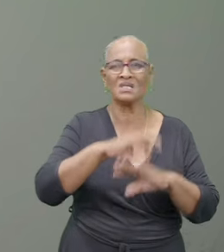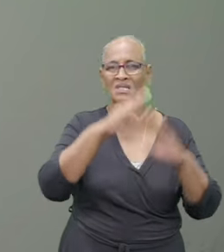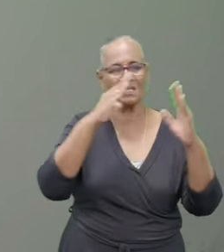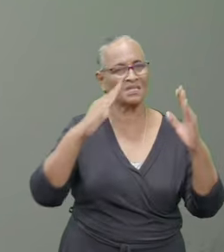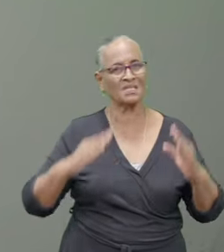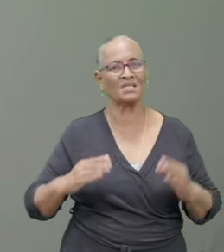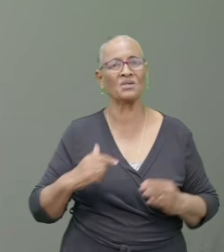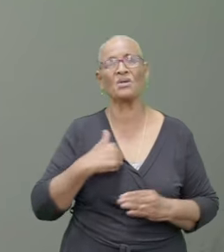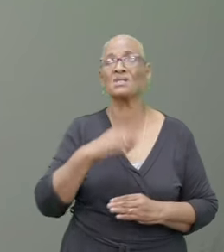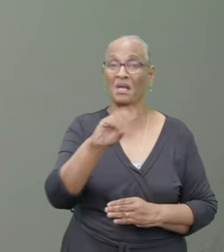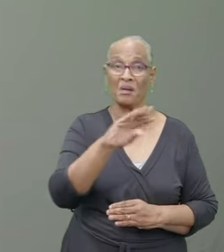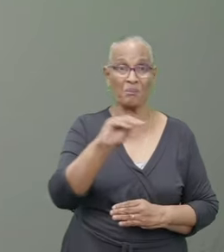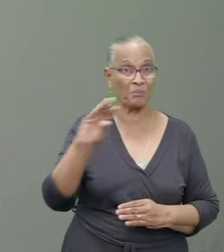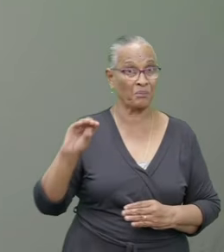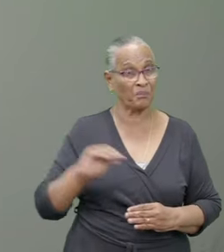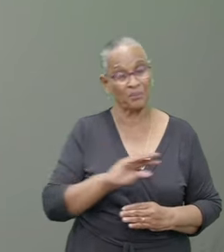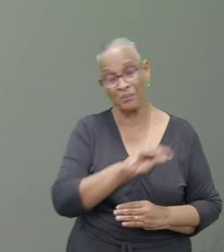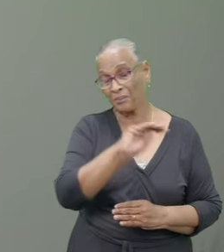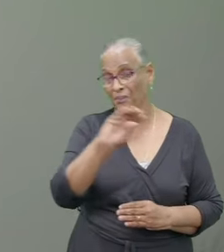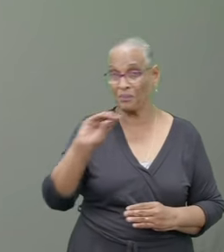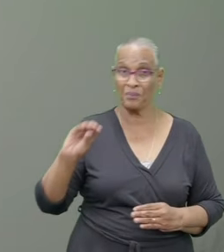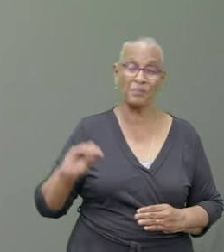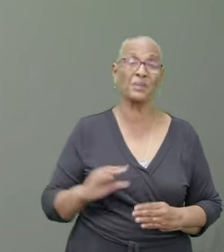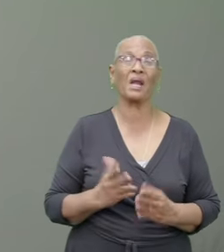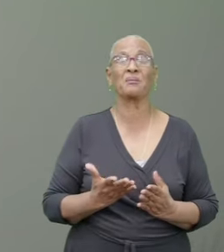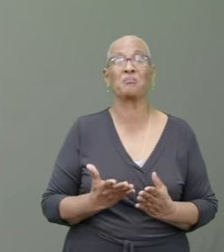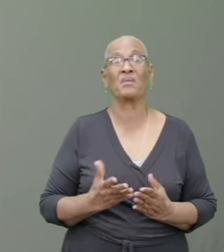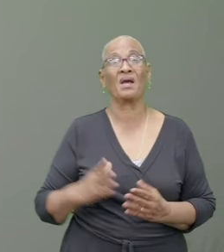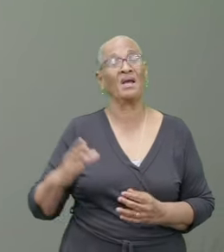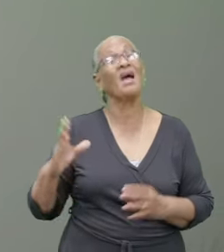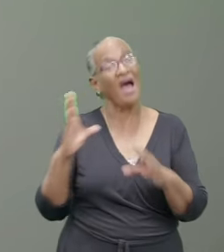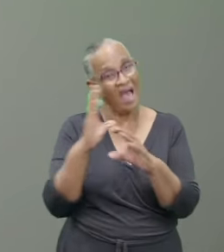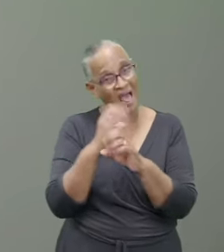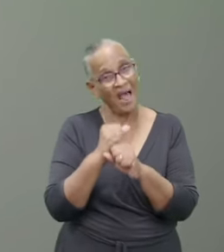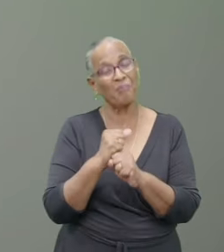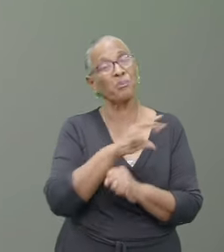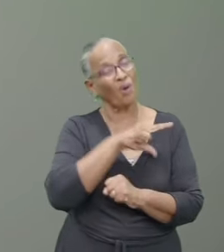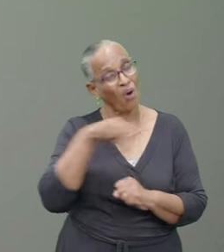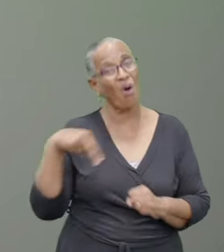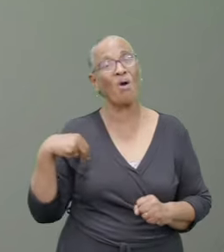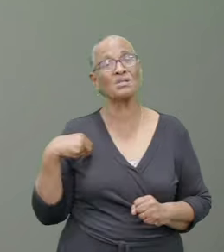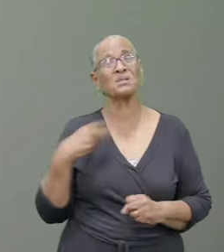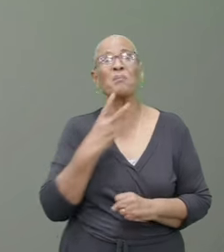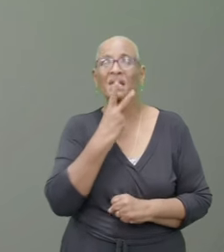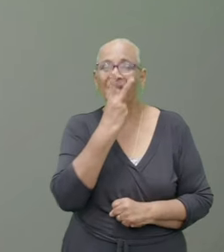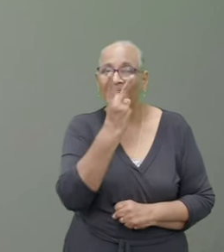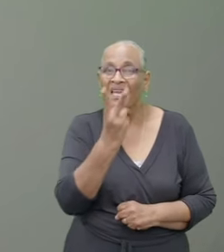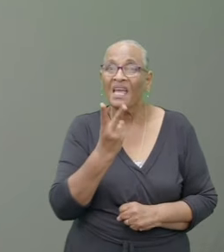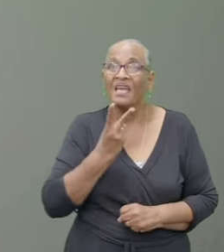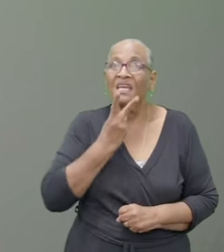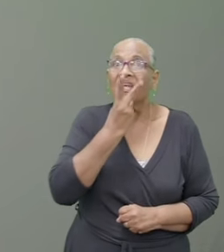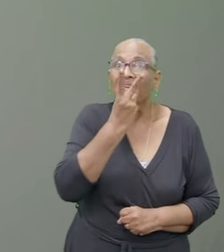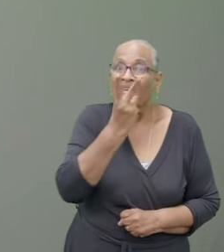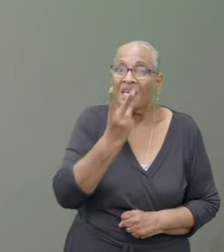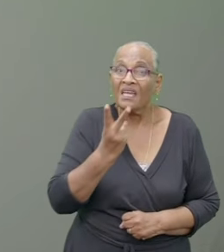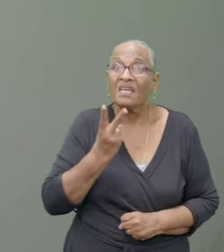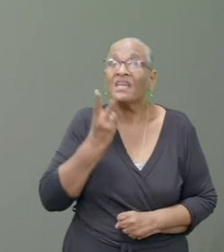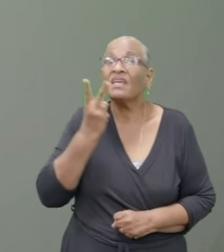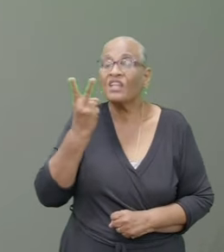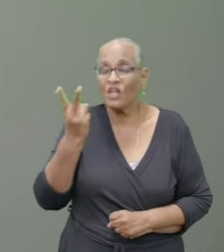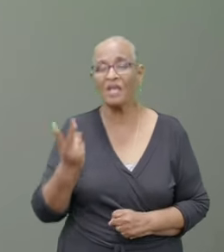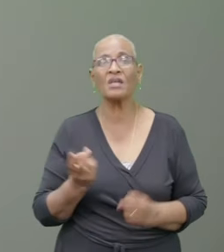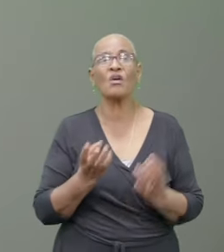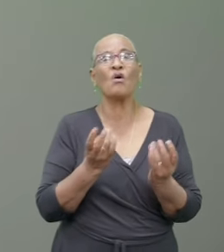ziekenhuizen gevraagd, aan de directies gevraagd van helpen jullie ons met die inzichten en het moet ook zijn natuurlijk